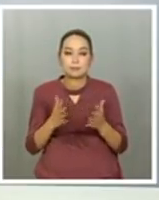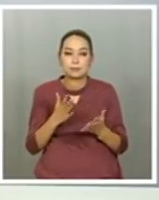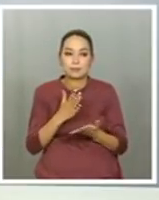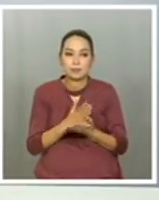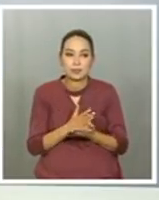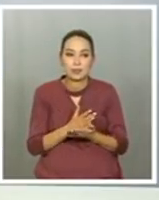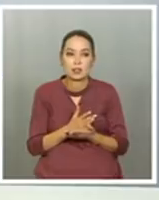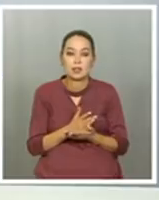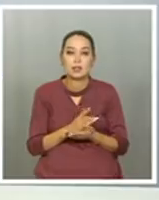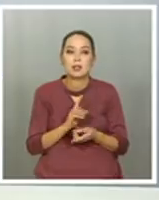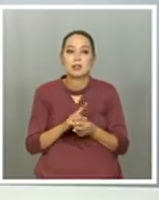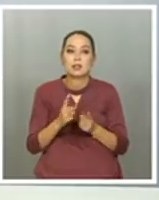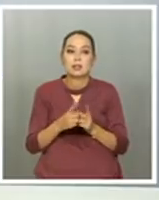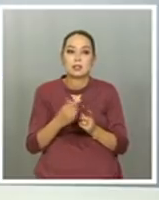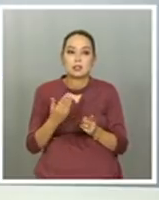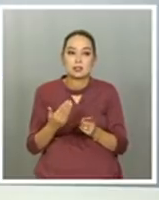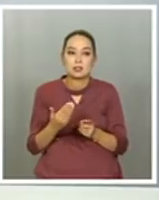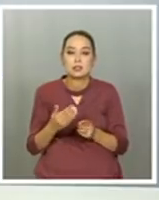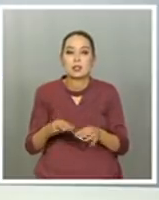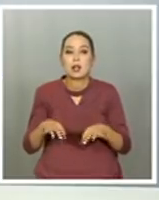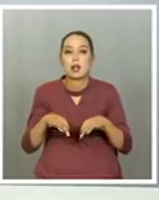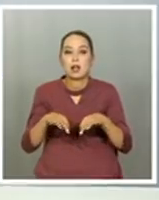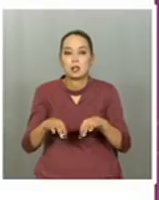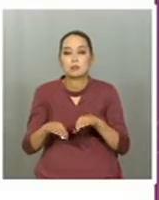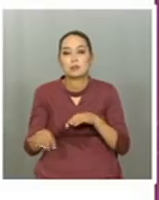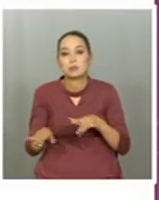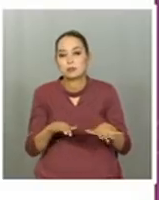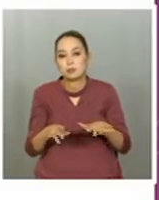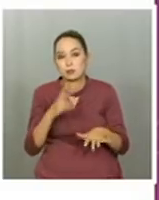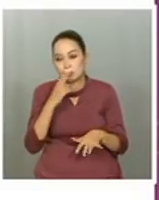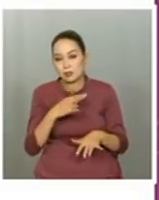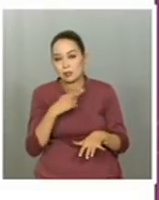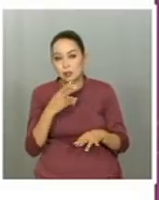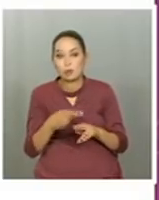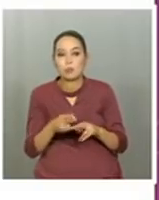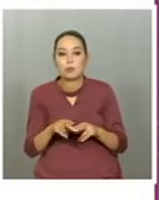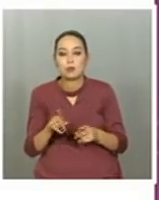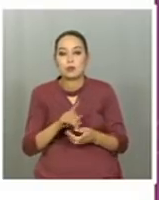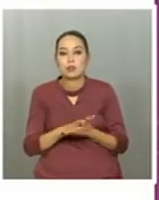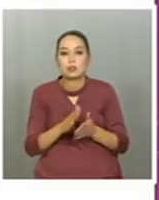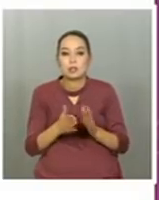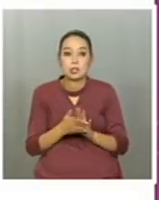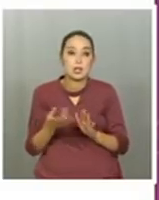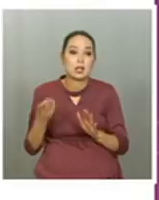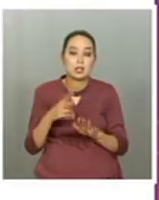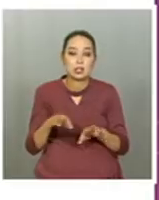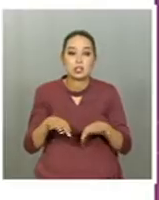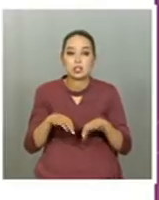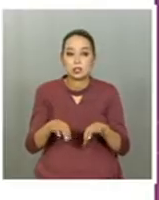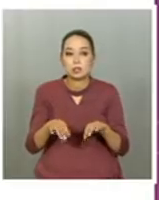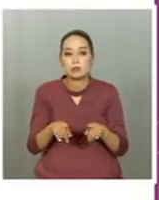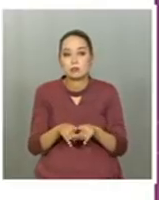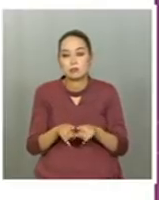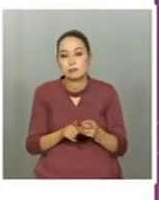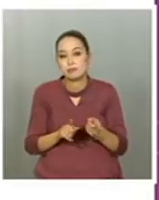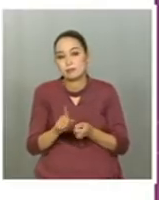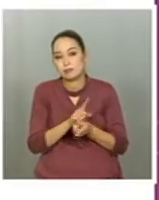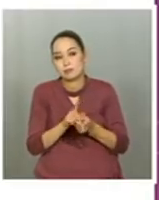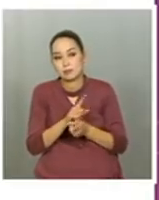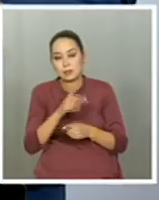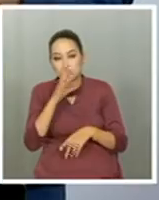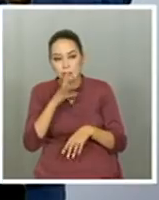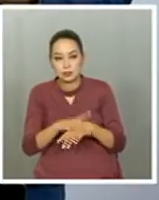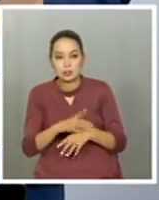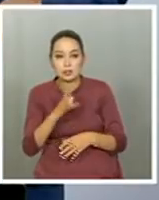Әрекеттескеннен кейінгі арбашалар қозғалысына назар аударайық. Бұл жағдайда екі арбаша жылдамдығының да өзгергенін байқай